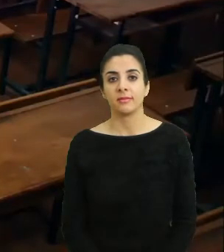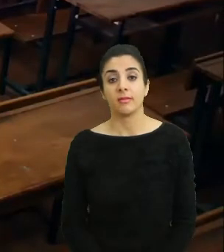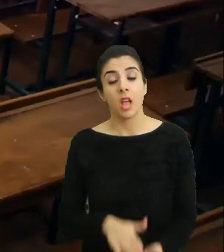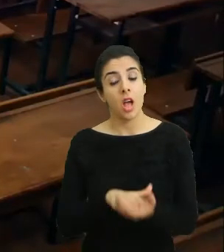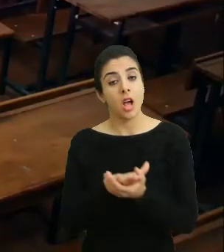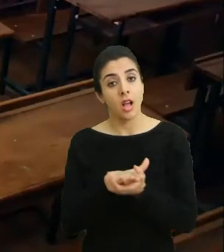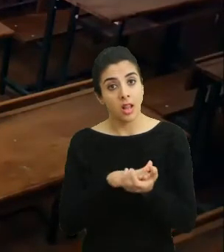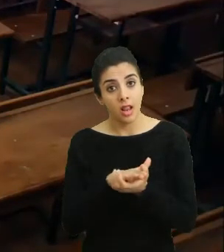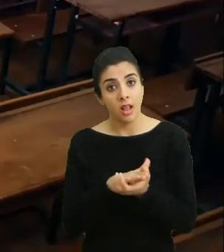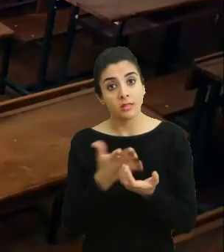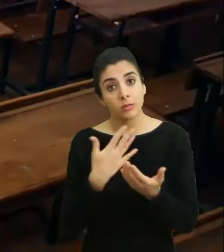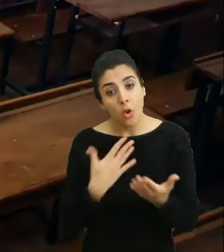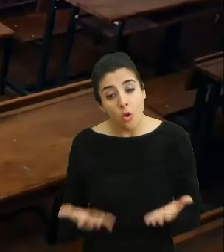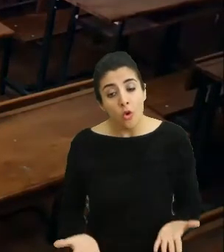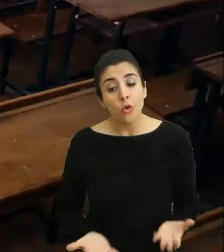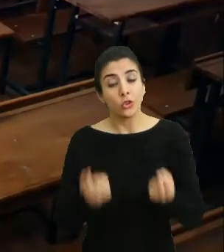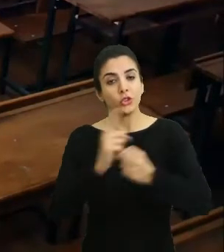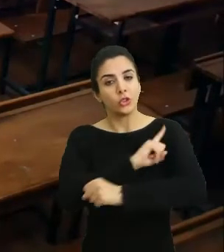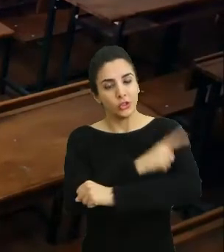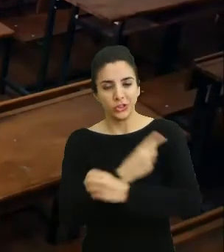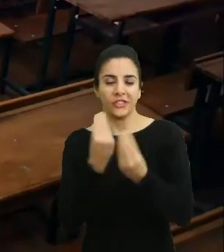Ayaklarımıza Kudüs gücü